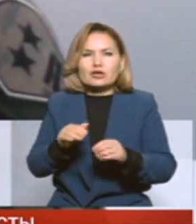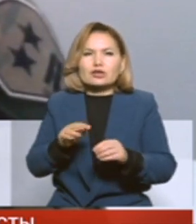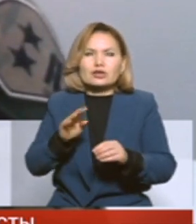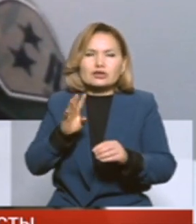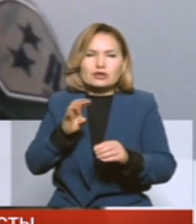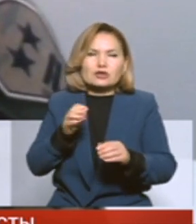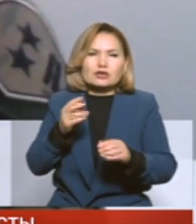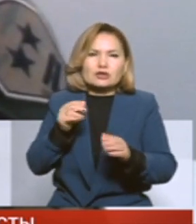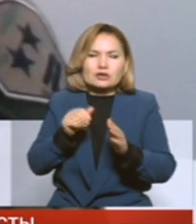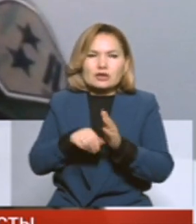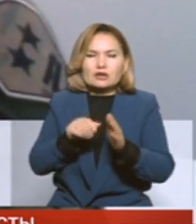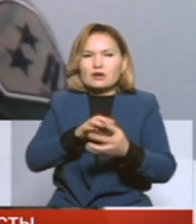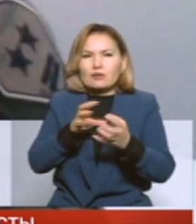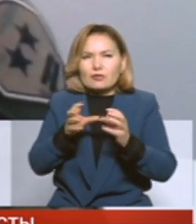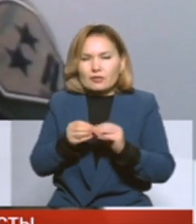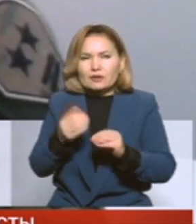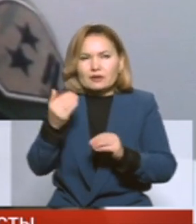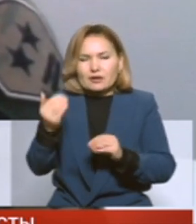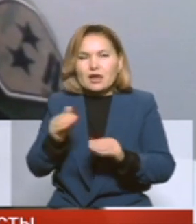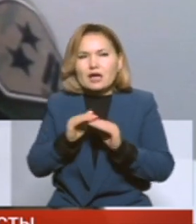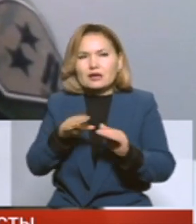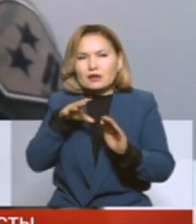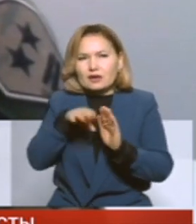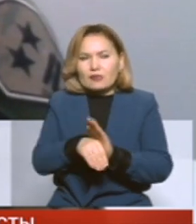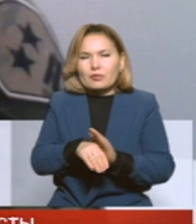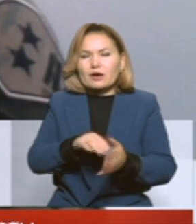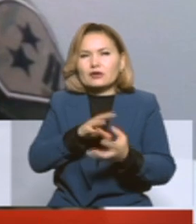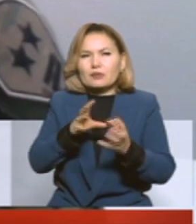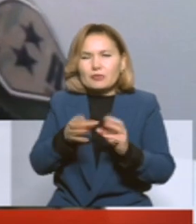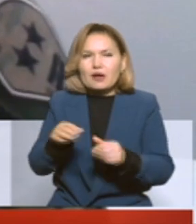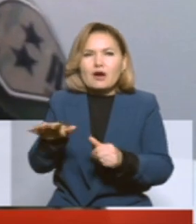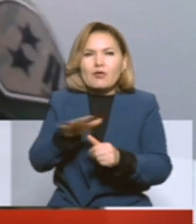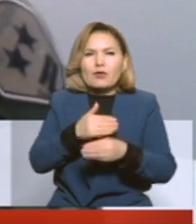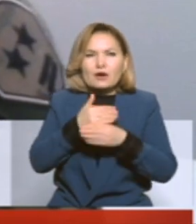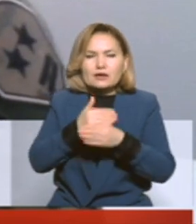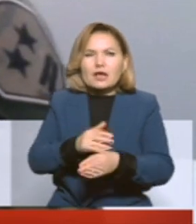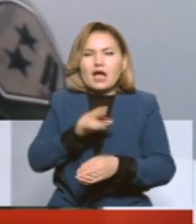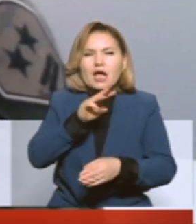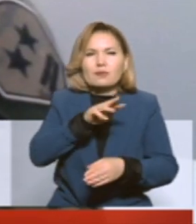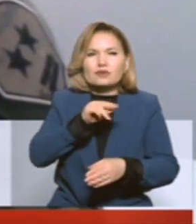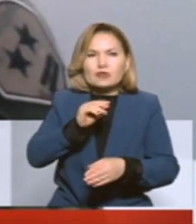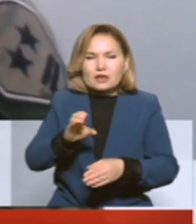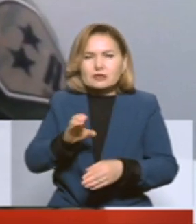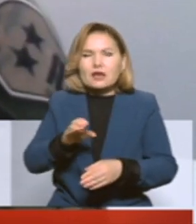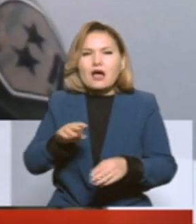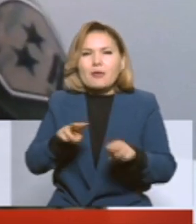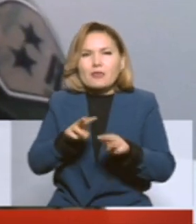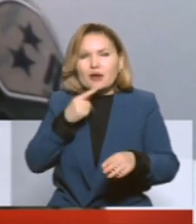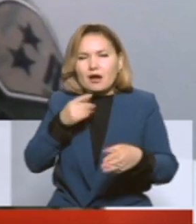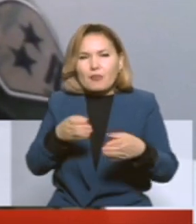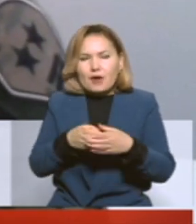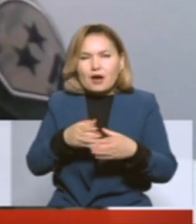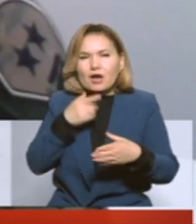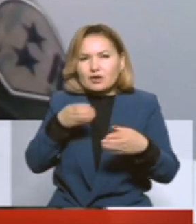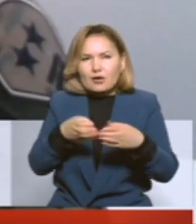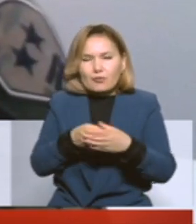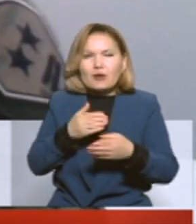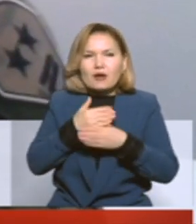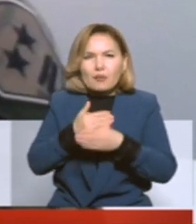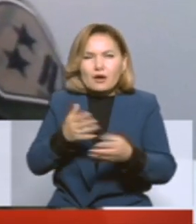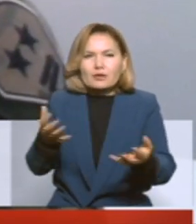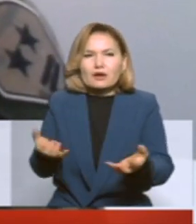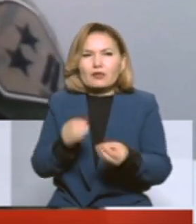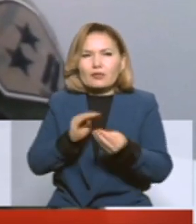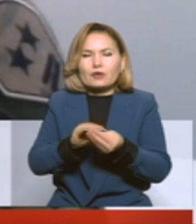368 человек, из них 7200 детей. Воздушными судами МЧС, Министерства обороны, Национальной гвардии продолжается